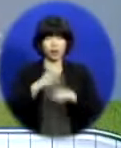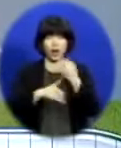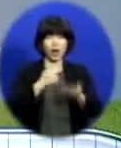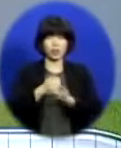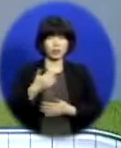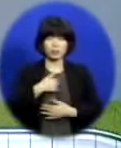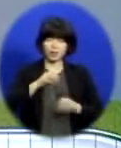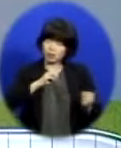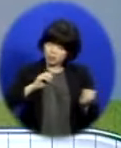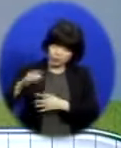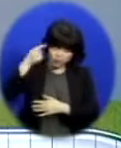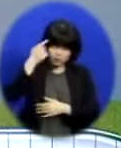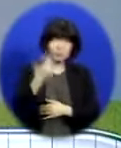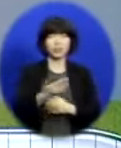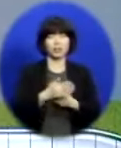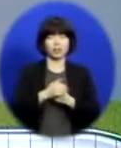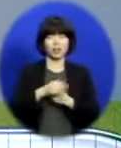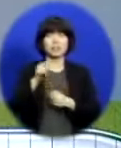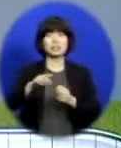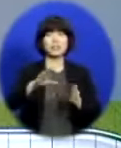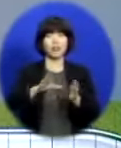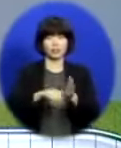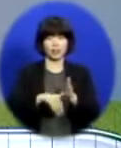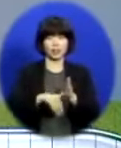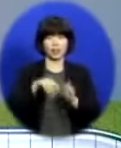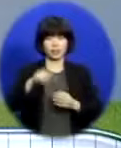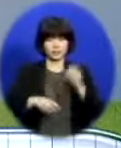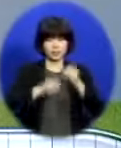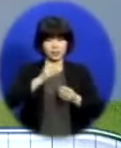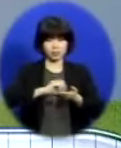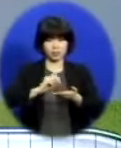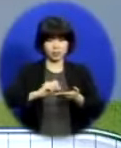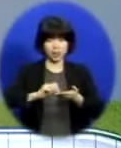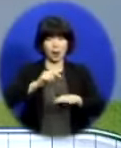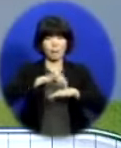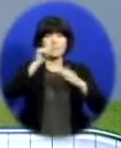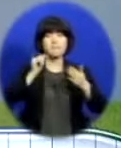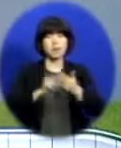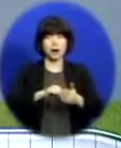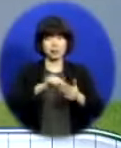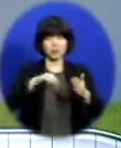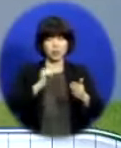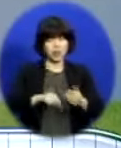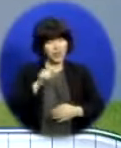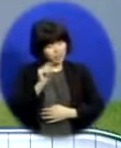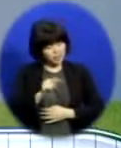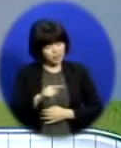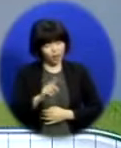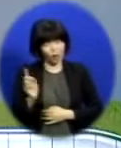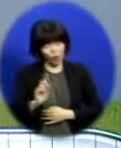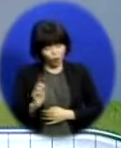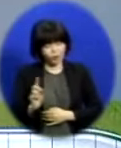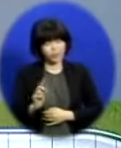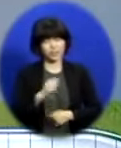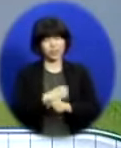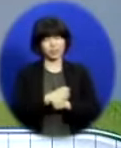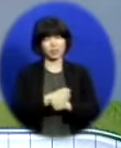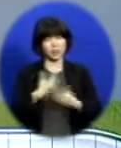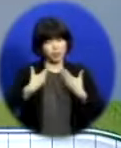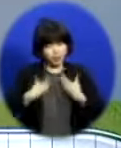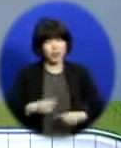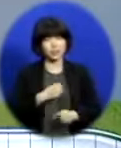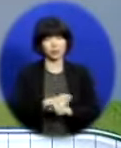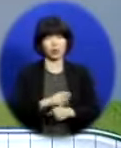버리셨습니까 그럴 때 그 시편 기자의 마음속에 내가 어찌하여 그렇게 낙심하고 내가